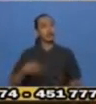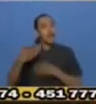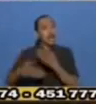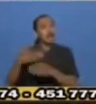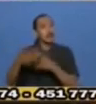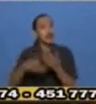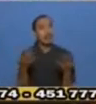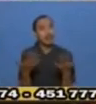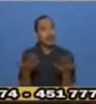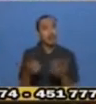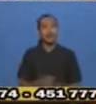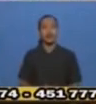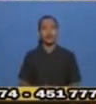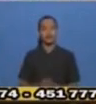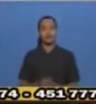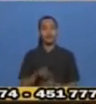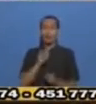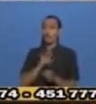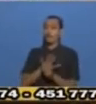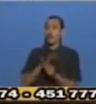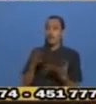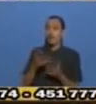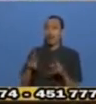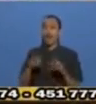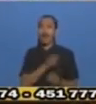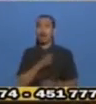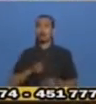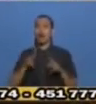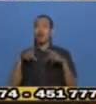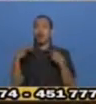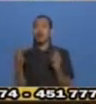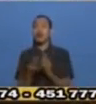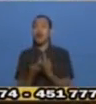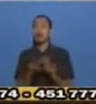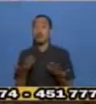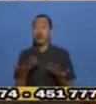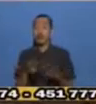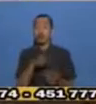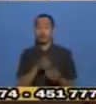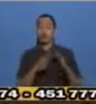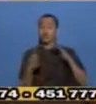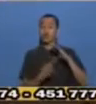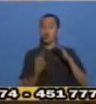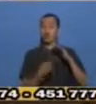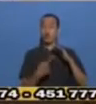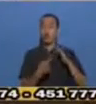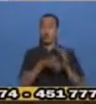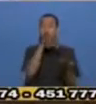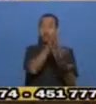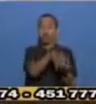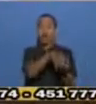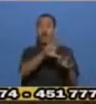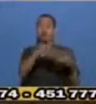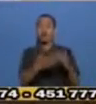ketika dia di dalam kena COVID, bagaimana dengan keluarganya yang lain, apakah dia harus isoman di shelter atau di rumah, ini kan juga harus